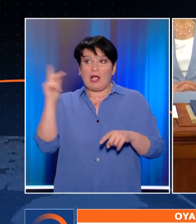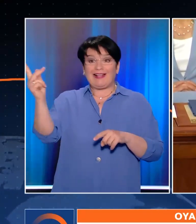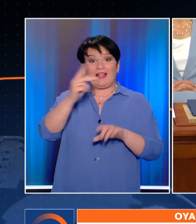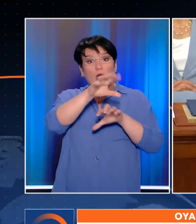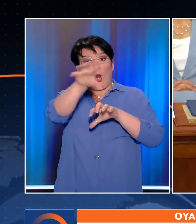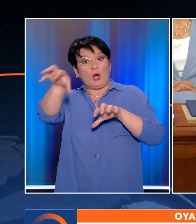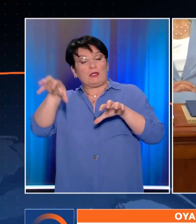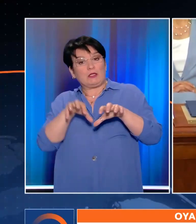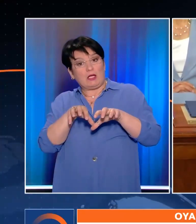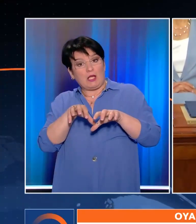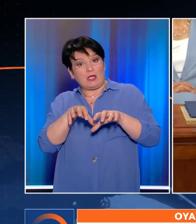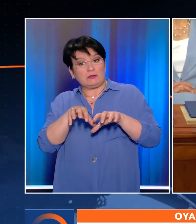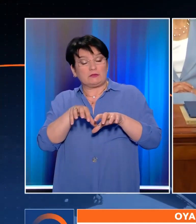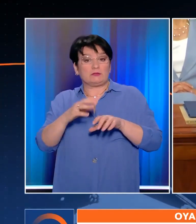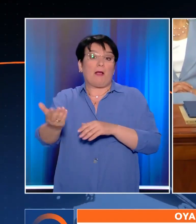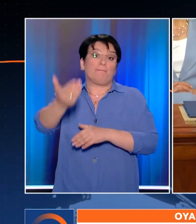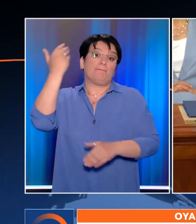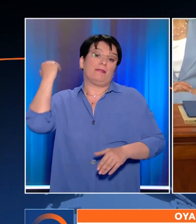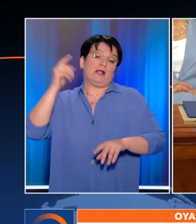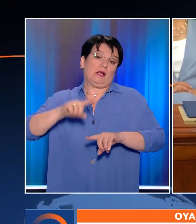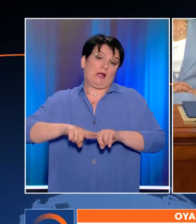κοινωνίες πρώτων Αθηναίων